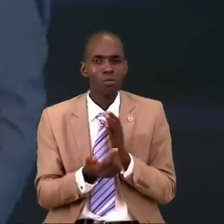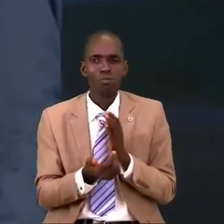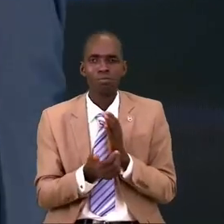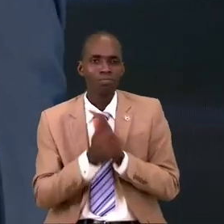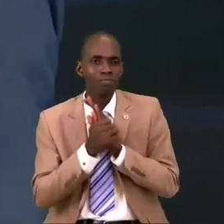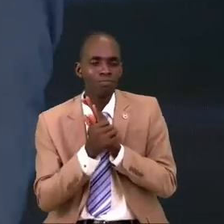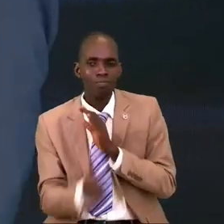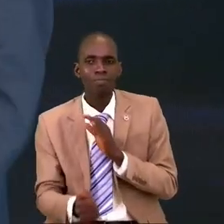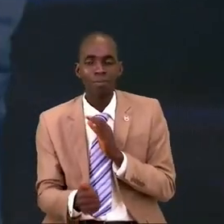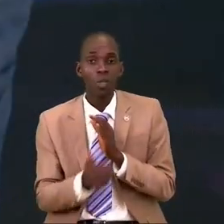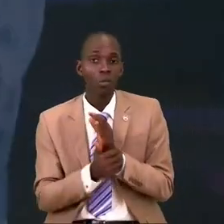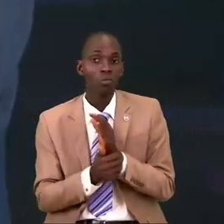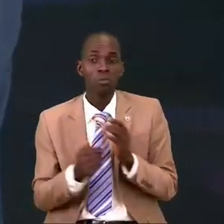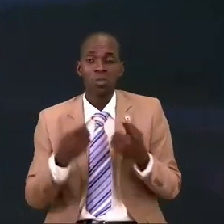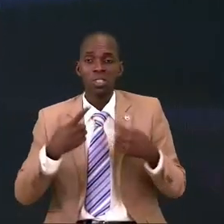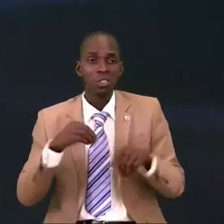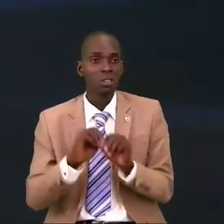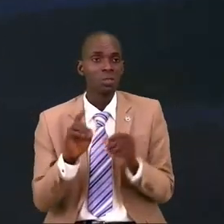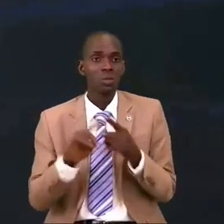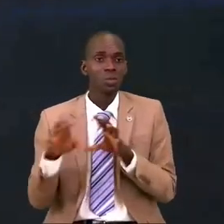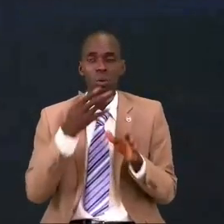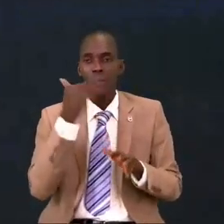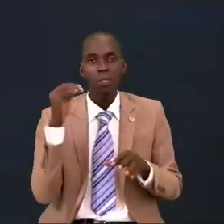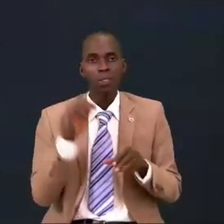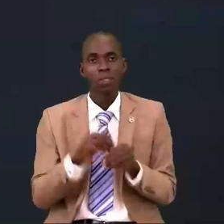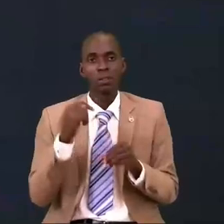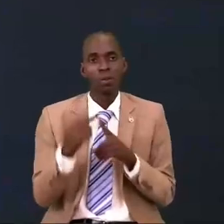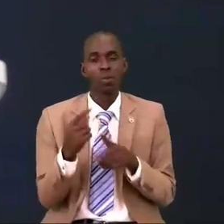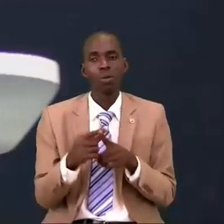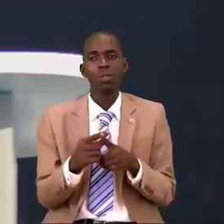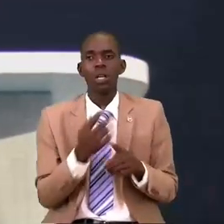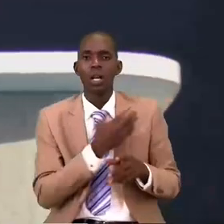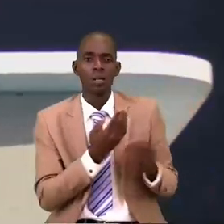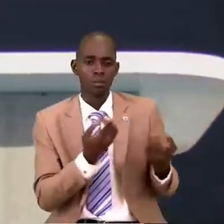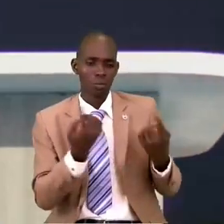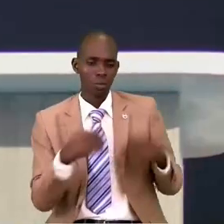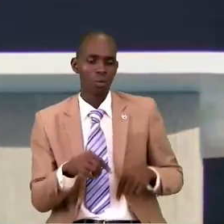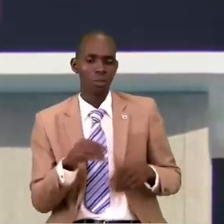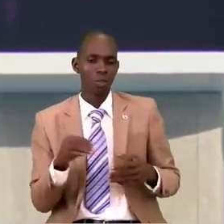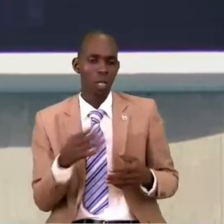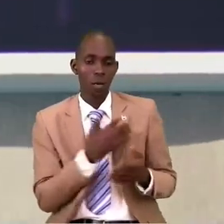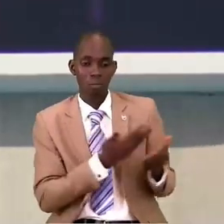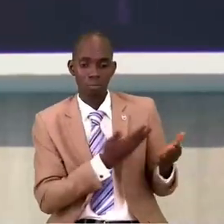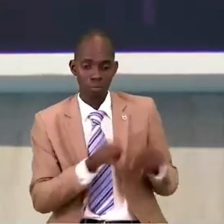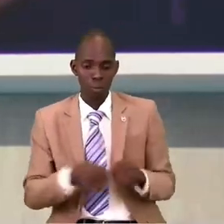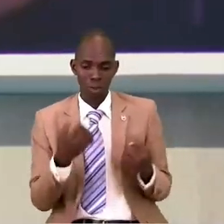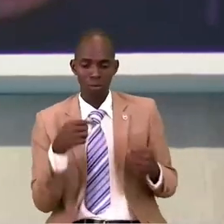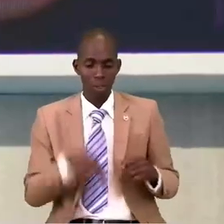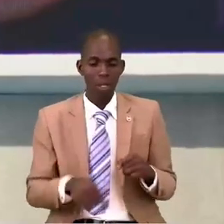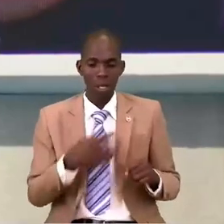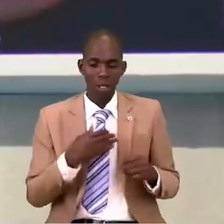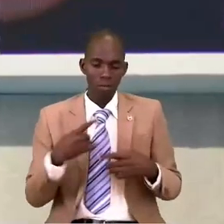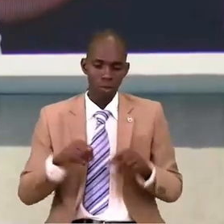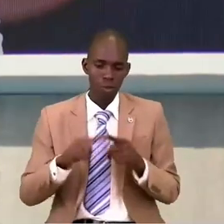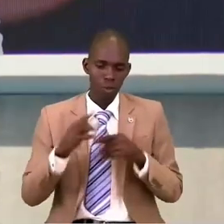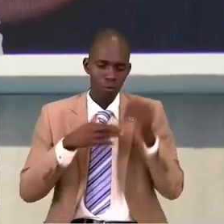la parole et rassembler de façon constructive? Parce que nous sommes des enseignants de la parole. Et